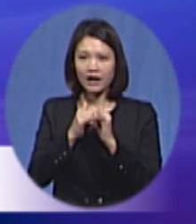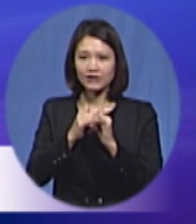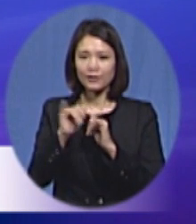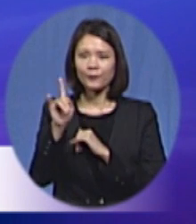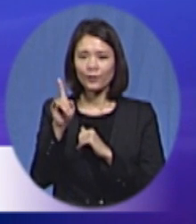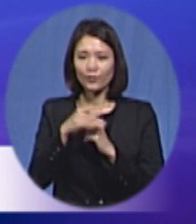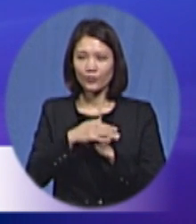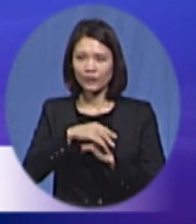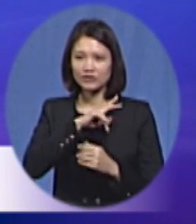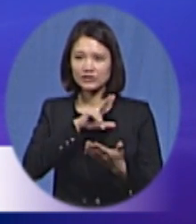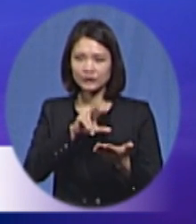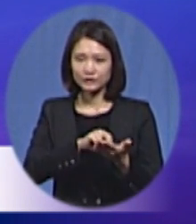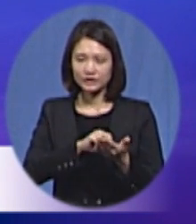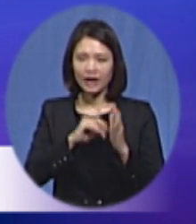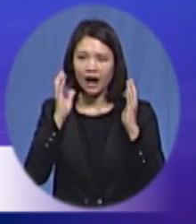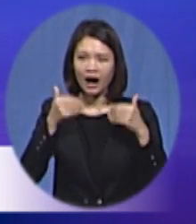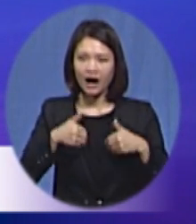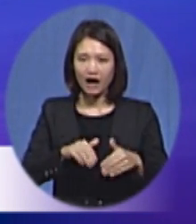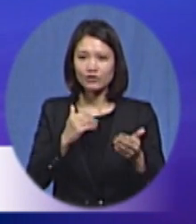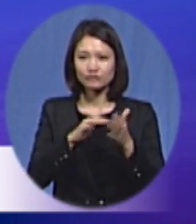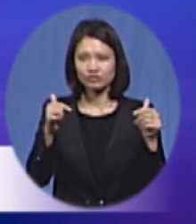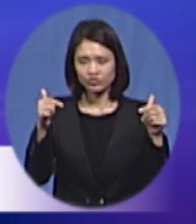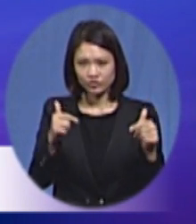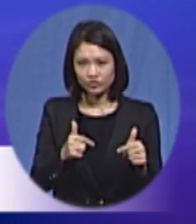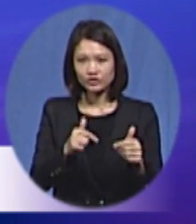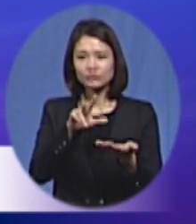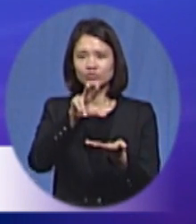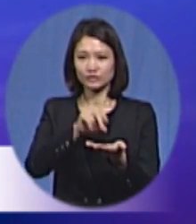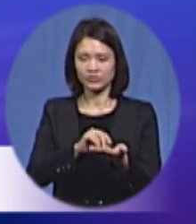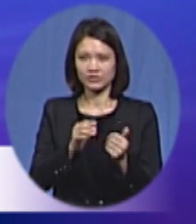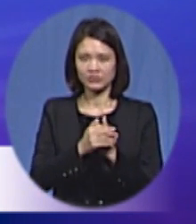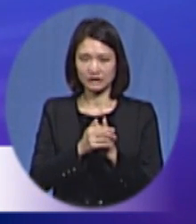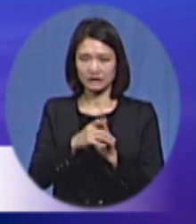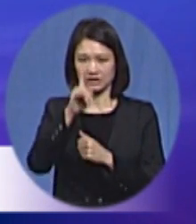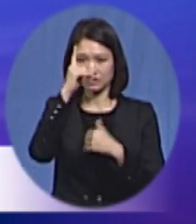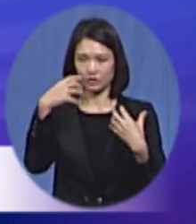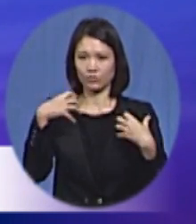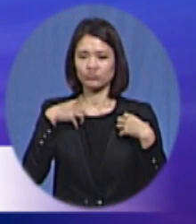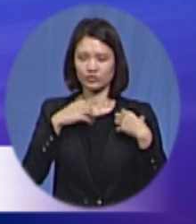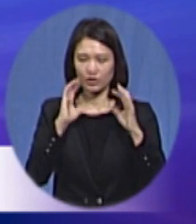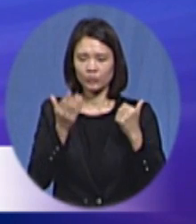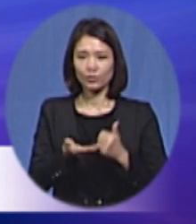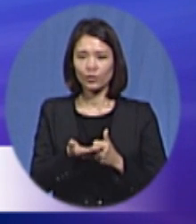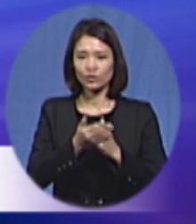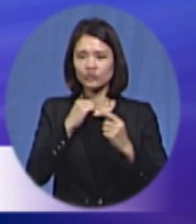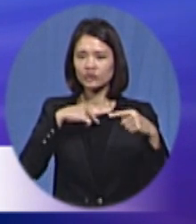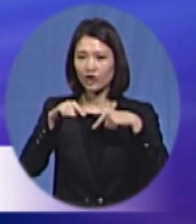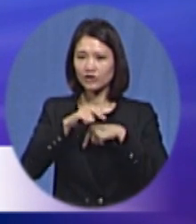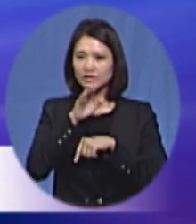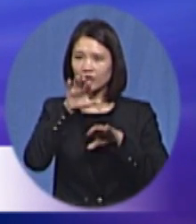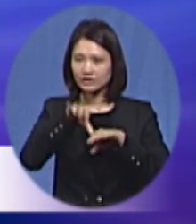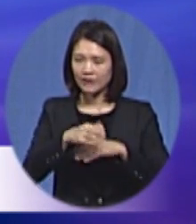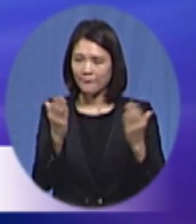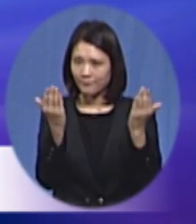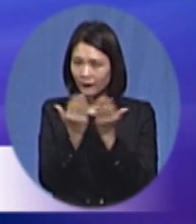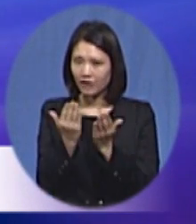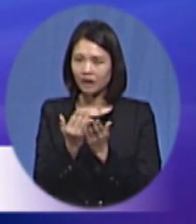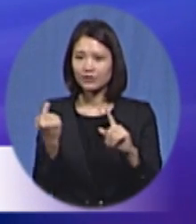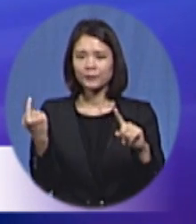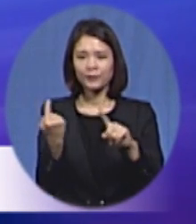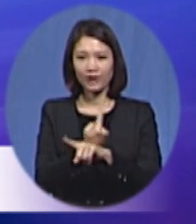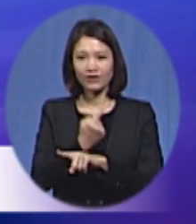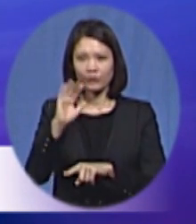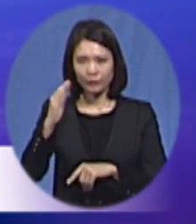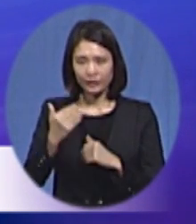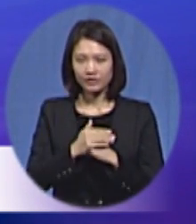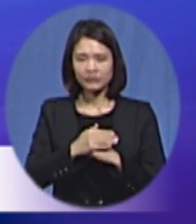하나는 저출산입니다. 이 문제를 풀려면 우선 정부의 보육정책이 현실에 맞게 고쳐져야겠죠.